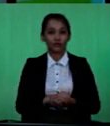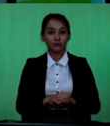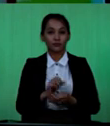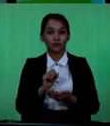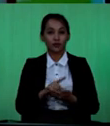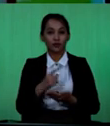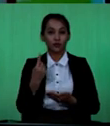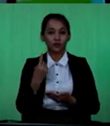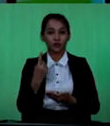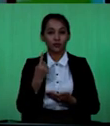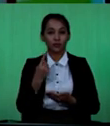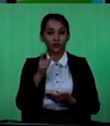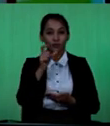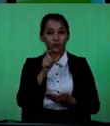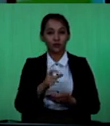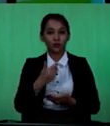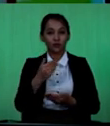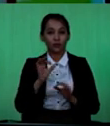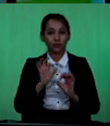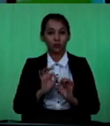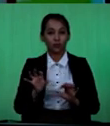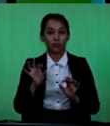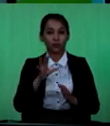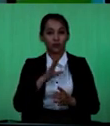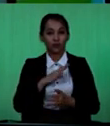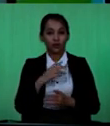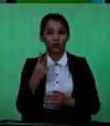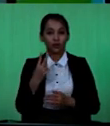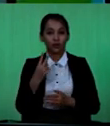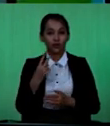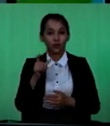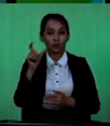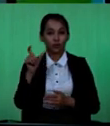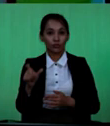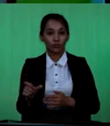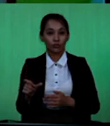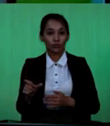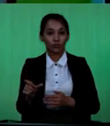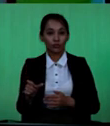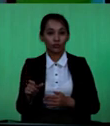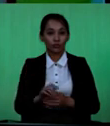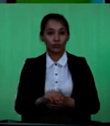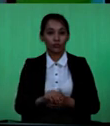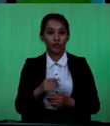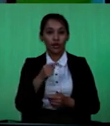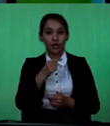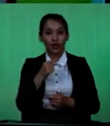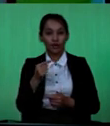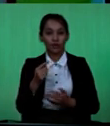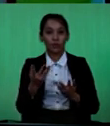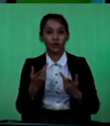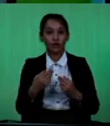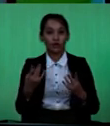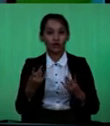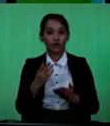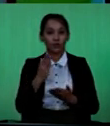Misolning birinchi ustunini sizlarga tushuntirib berdim. Ikkinchi ustunini u yerda ayirish amali ishtirok